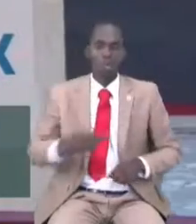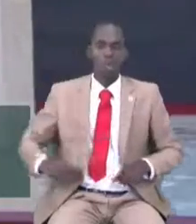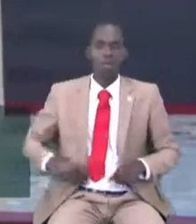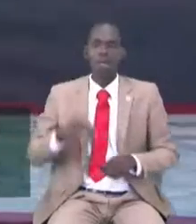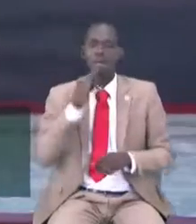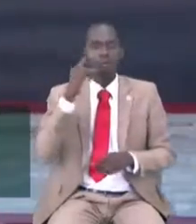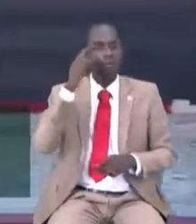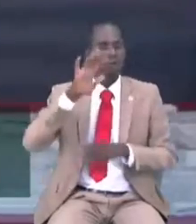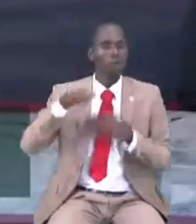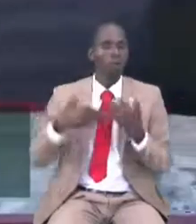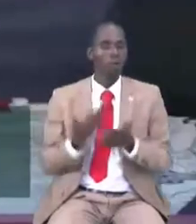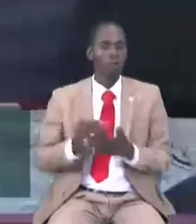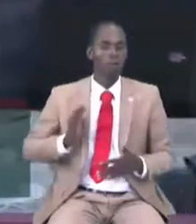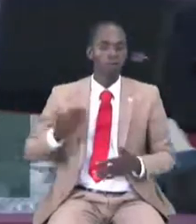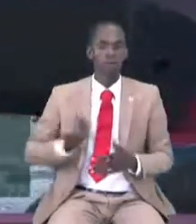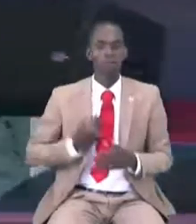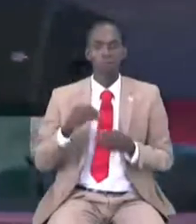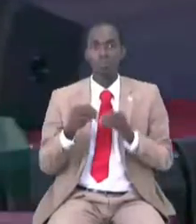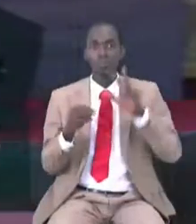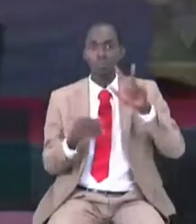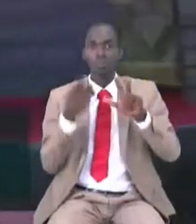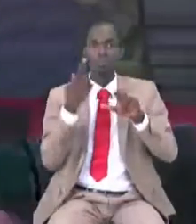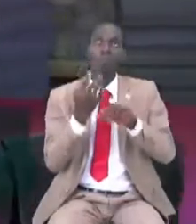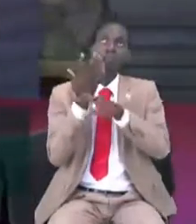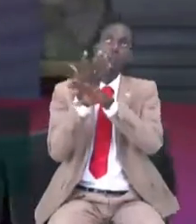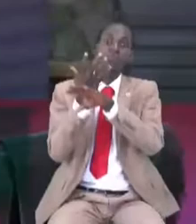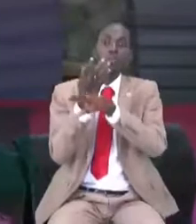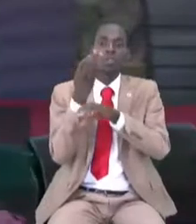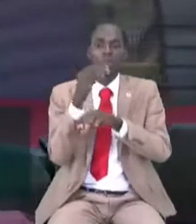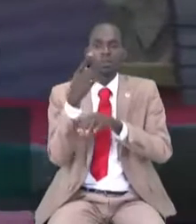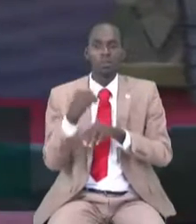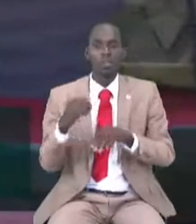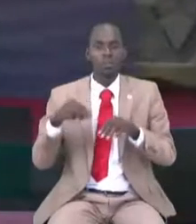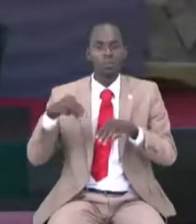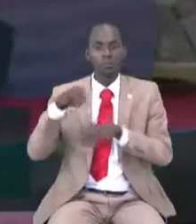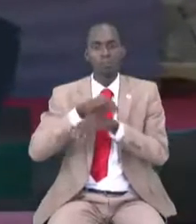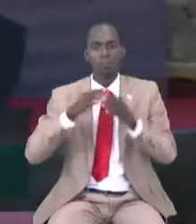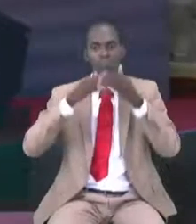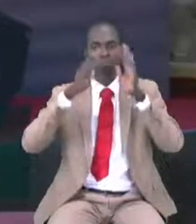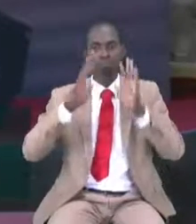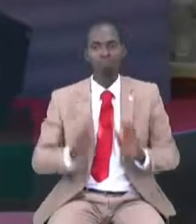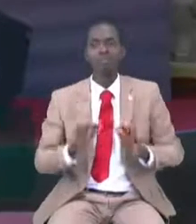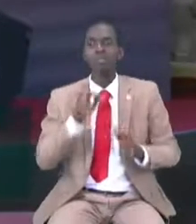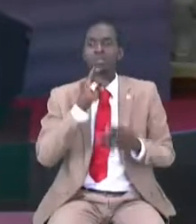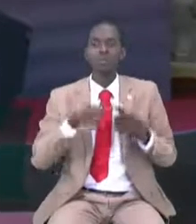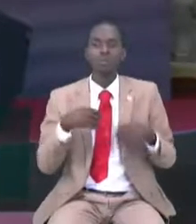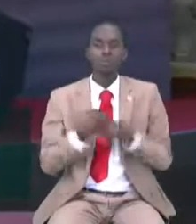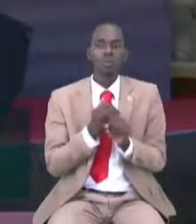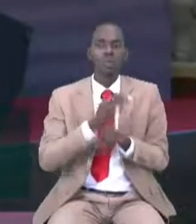Trois, la supplication du Maître est de faire de tous des saints. Numéro un ici,